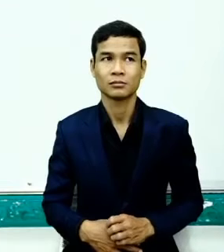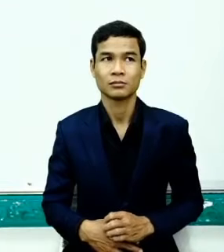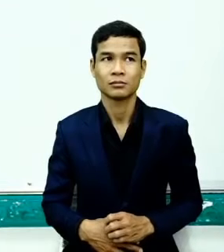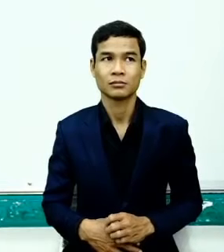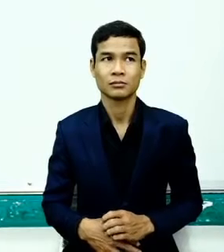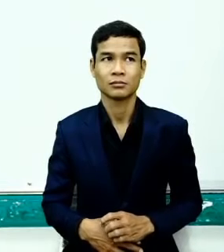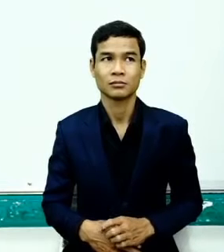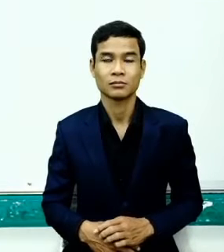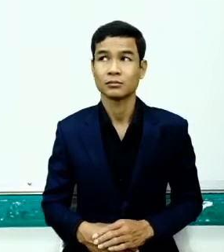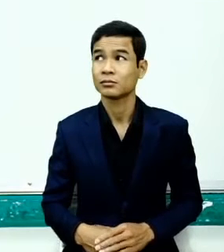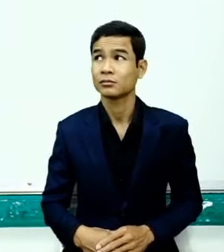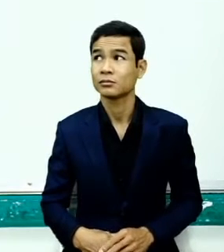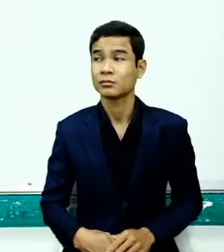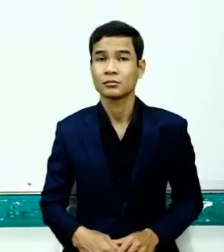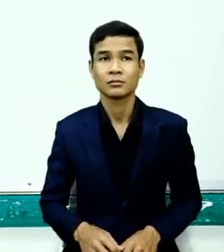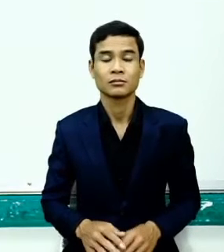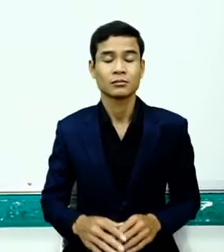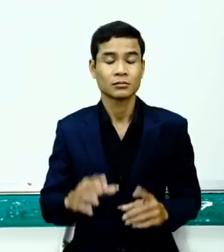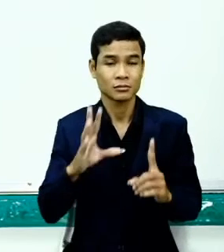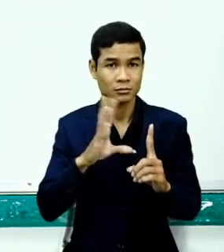ញុះ